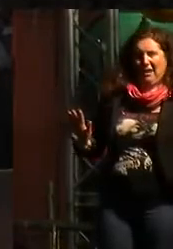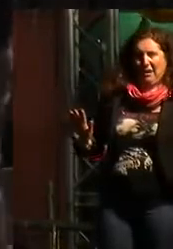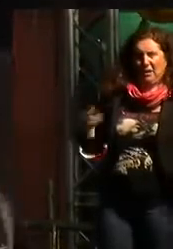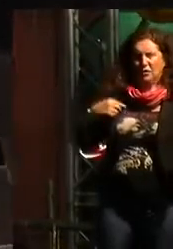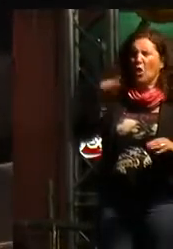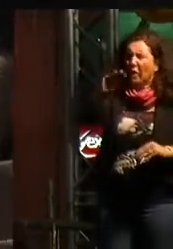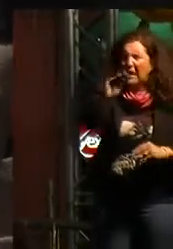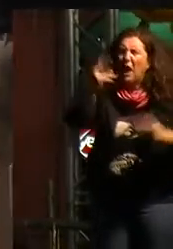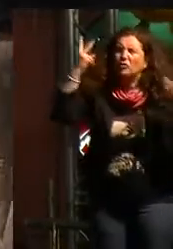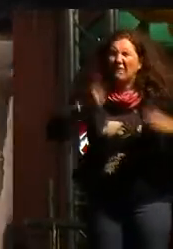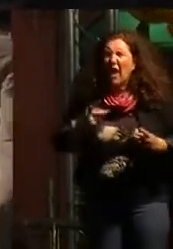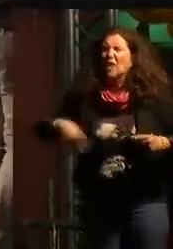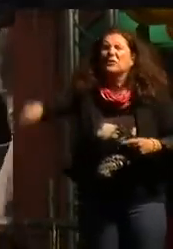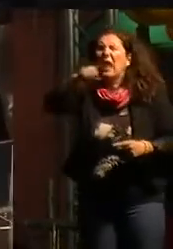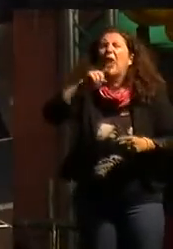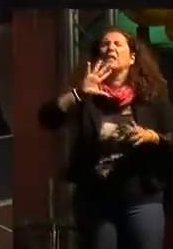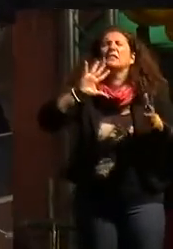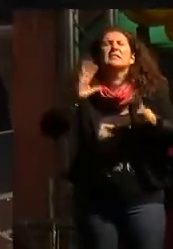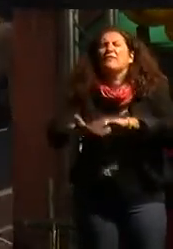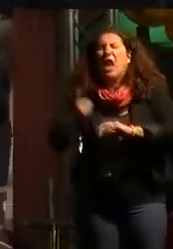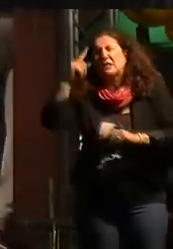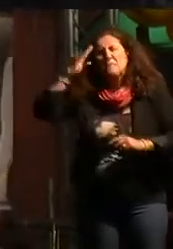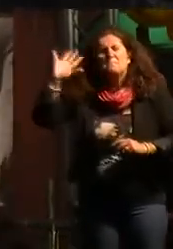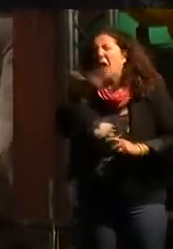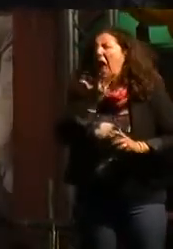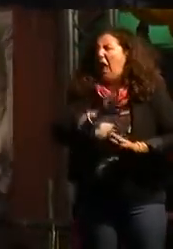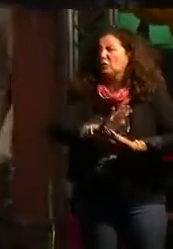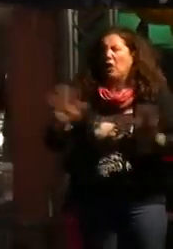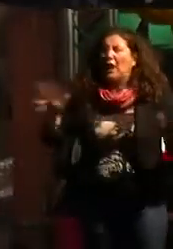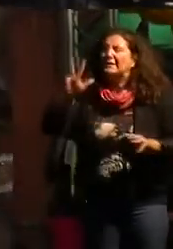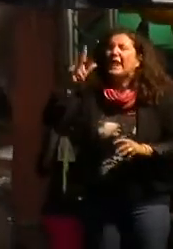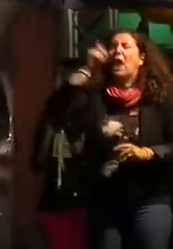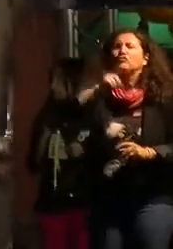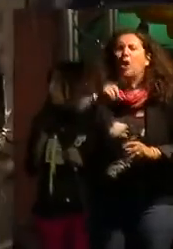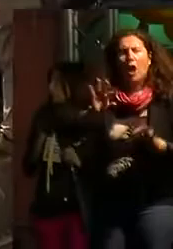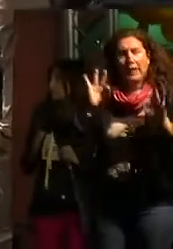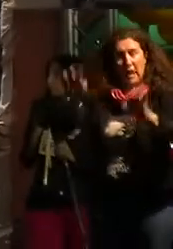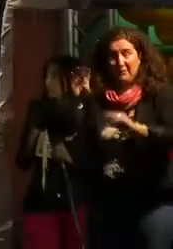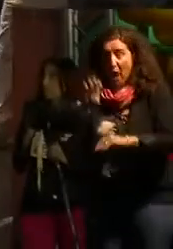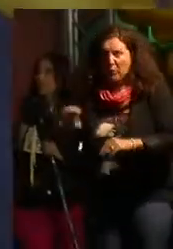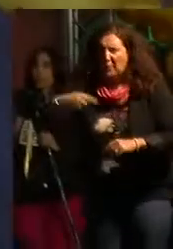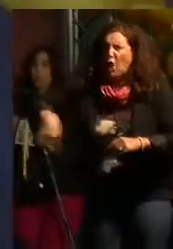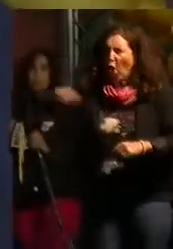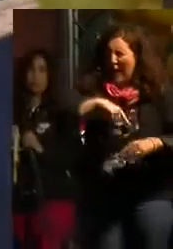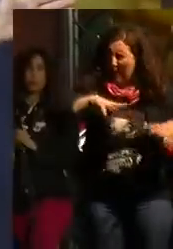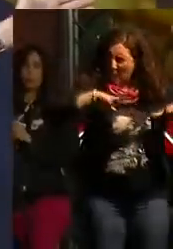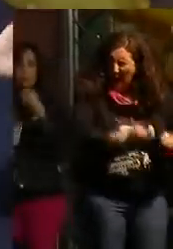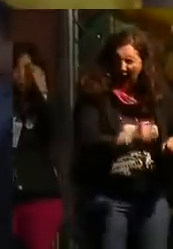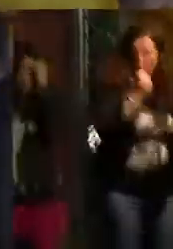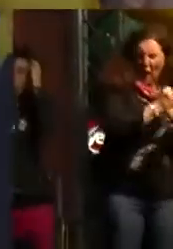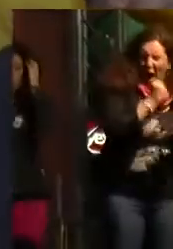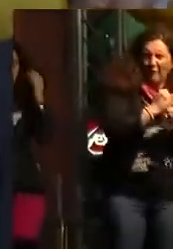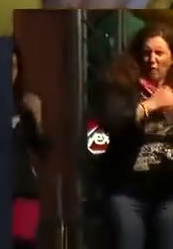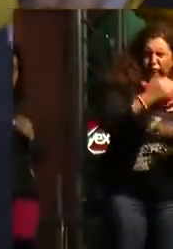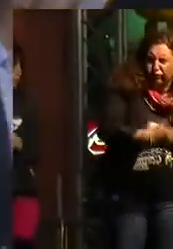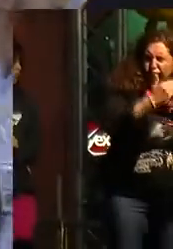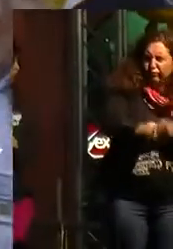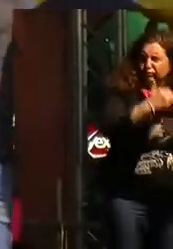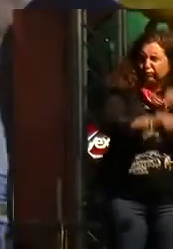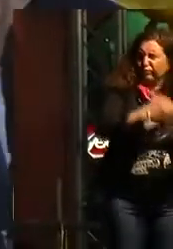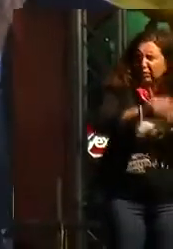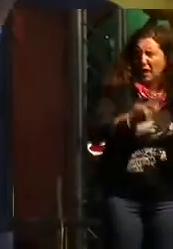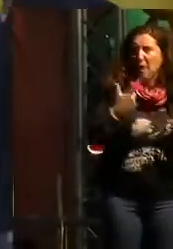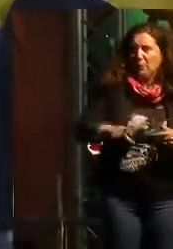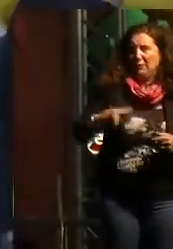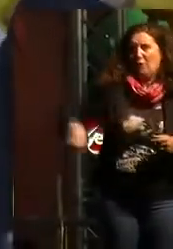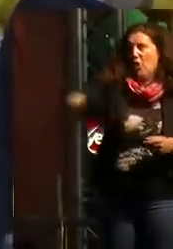io vi chiedo davvero di impazzire, ci mancano 3 giorni alle europee, 3 giorni. Noi ci mettiamo tutto il nostro impegno, il nostro tempo, perché ora siamo anche banalmente